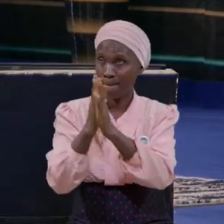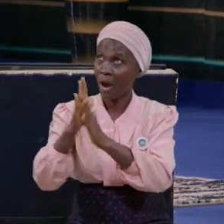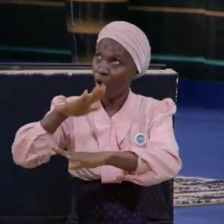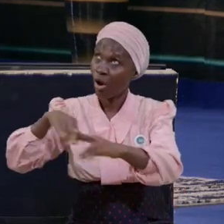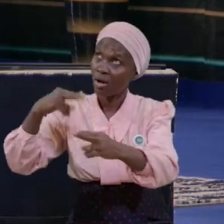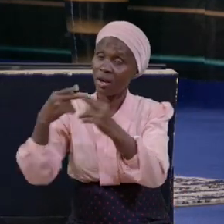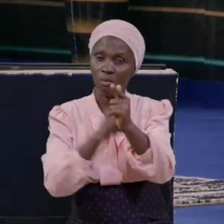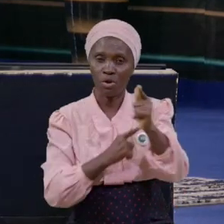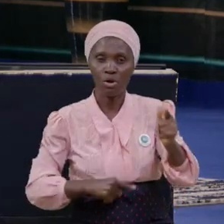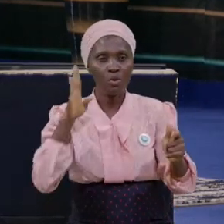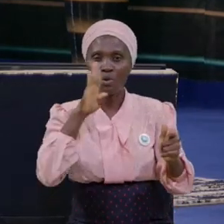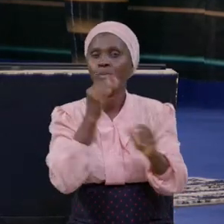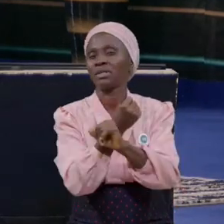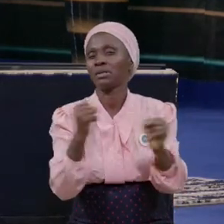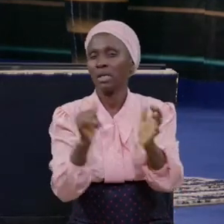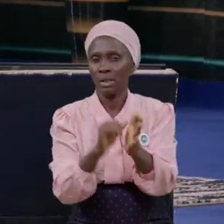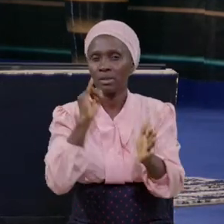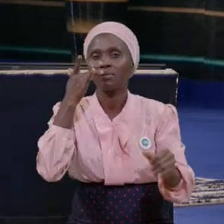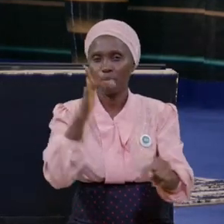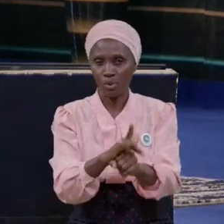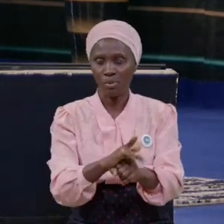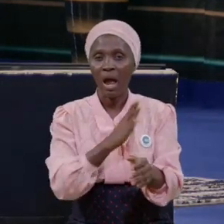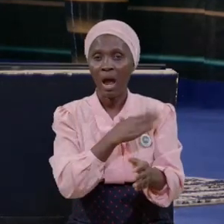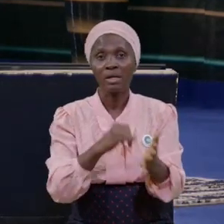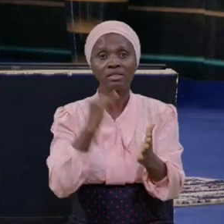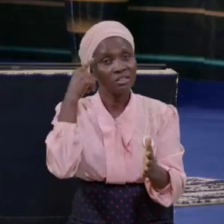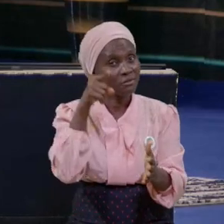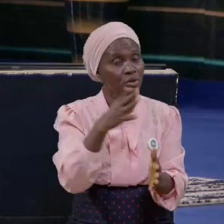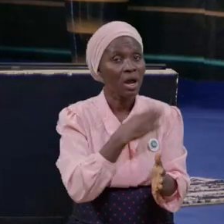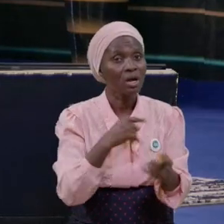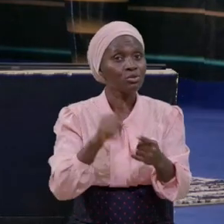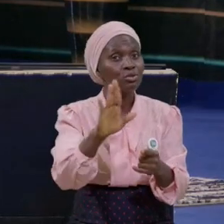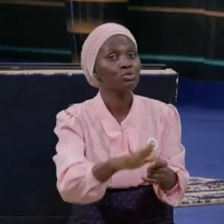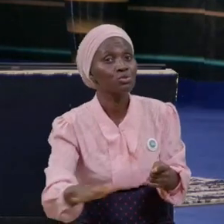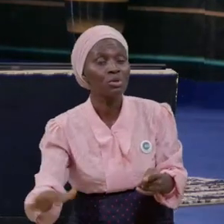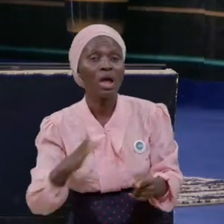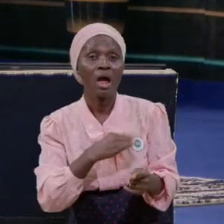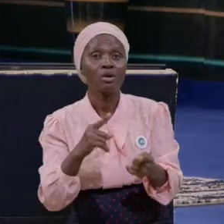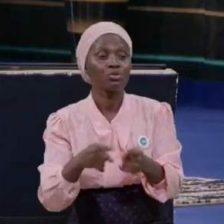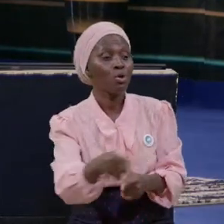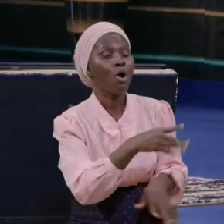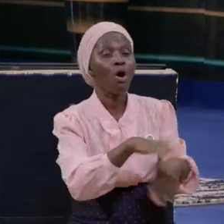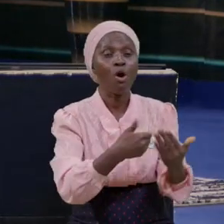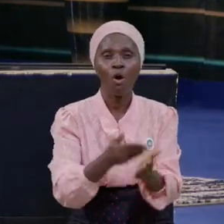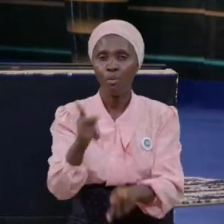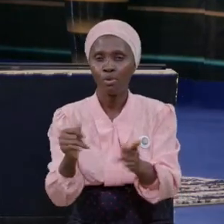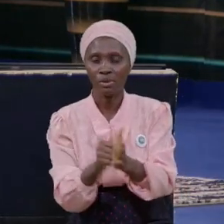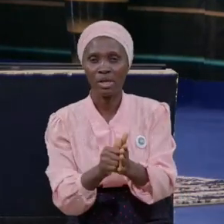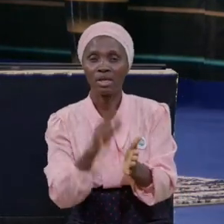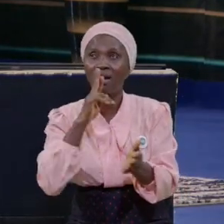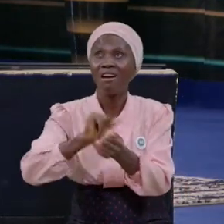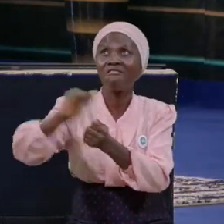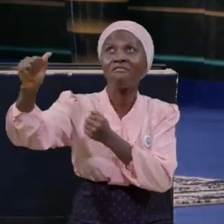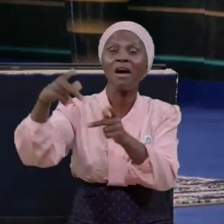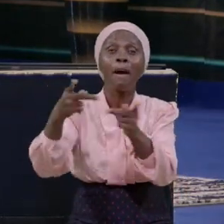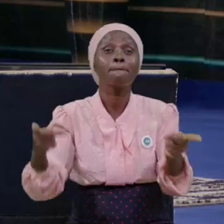pour vous. Pour vos enfants. Et pour tous ceux qui sont au loin. En aussi grand nombre que le Seigneur notre Dieu